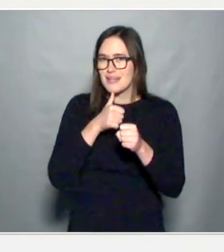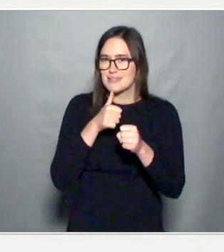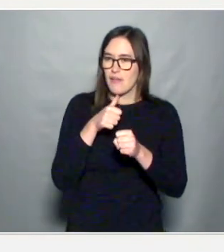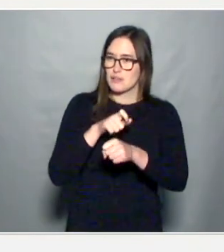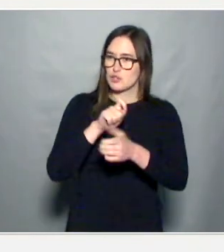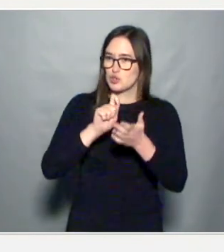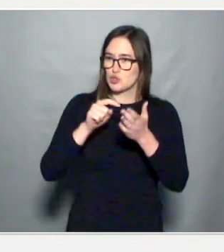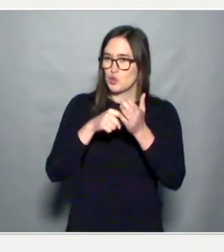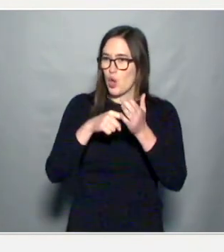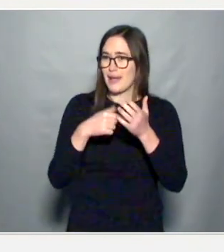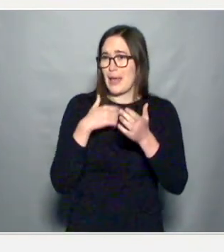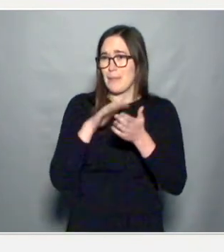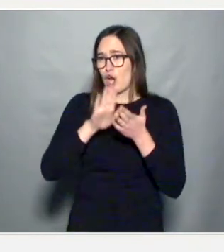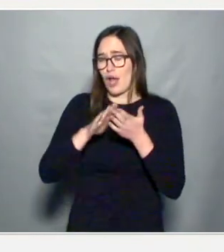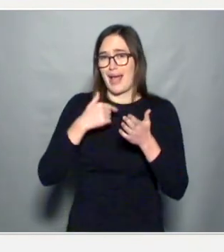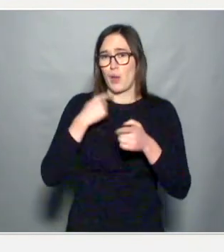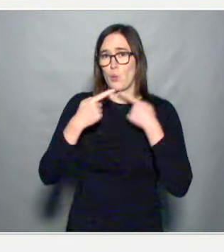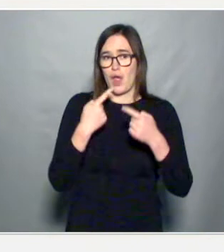Förlåt, ursäkta uttalet.